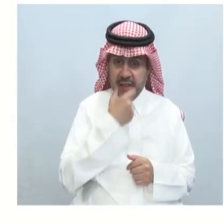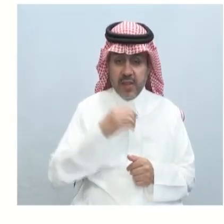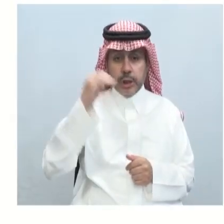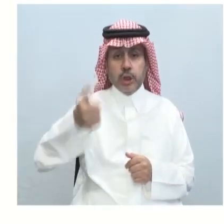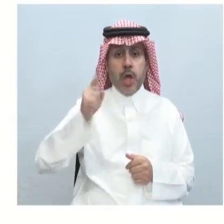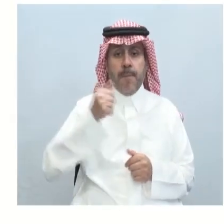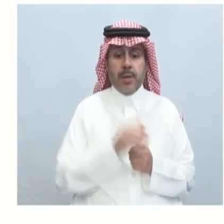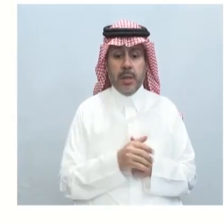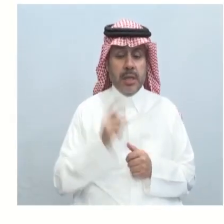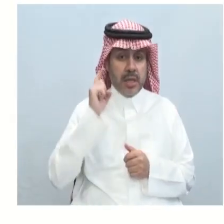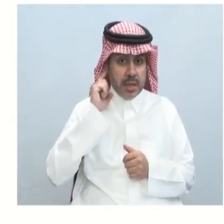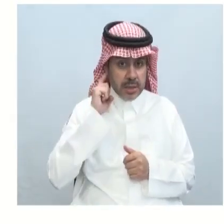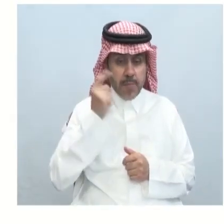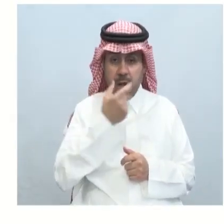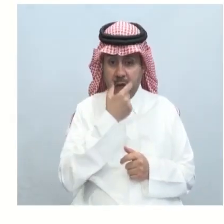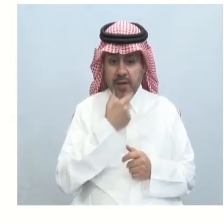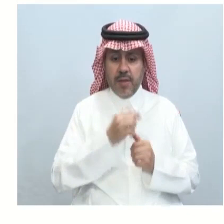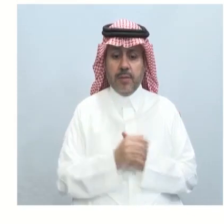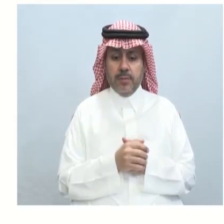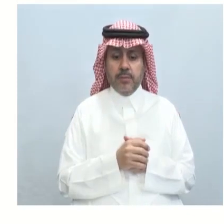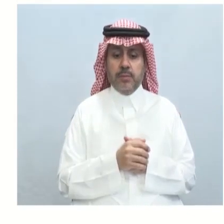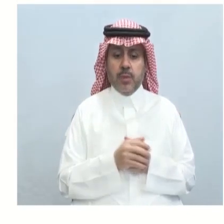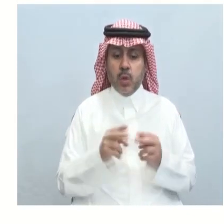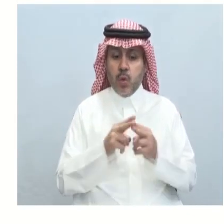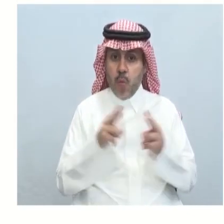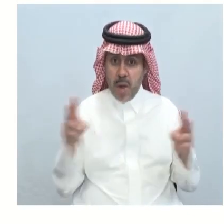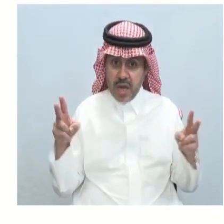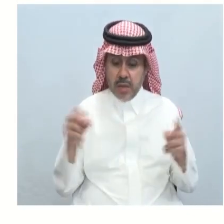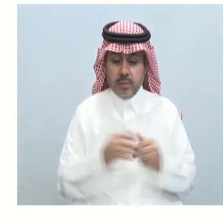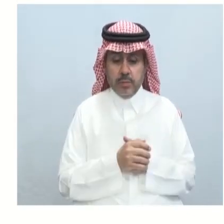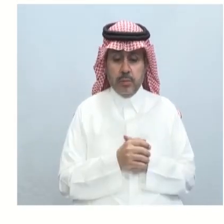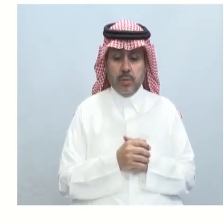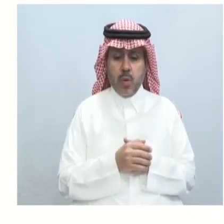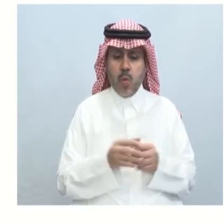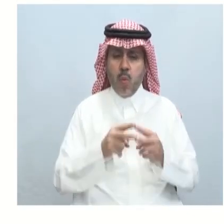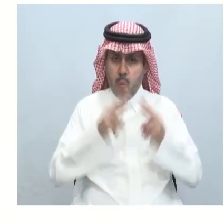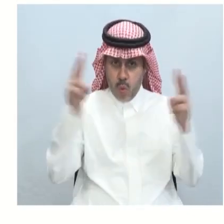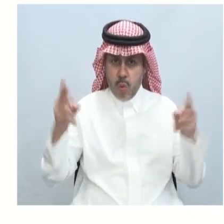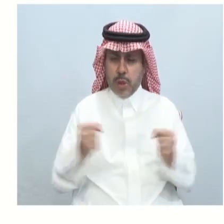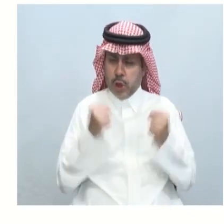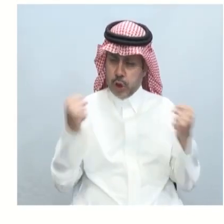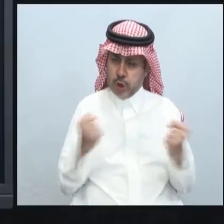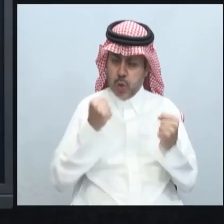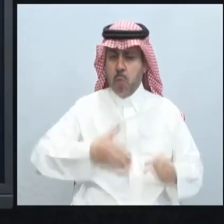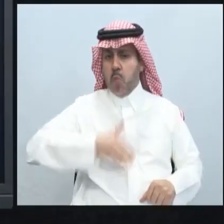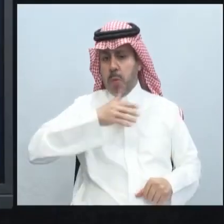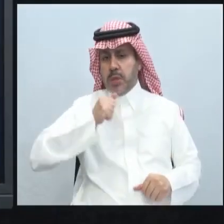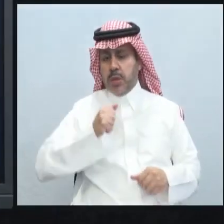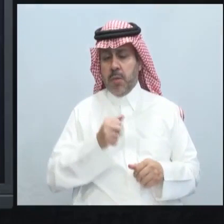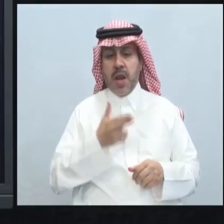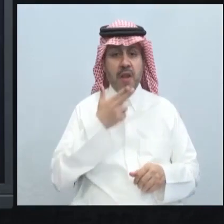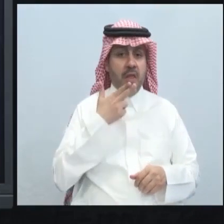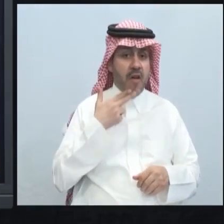نستمع الان لهذا الحديث الذي يبين بوضوح حرص النبي صلى الله عليه وسلم